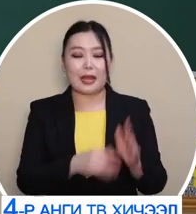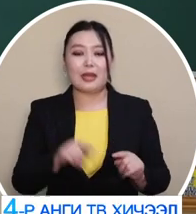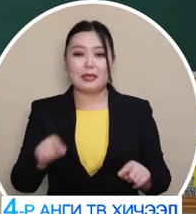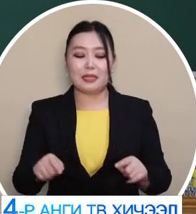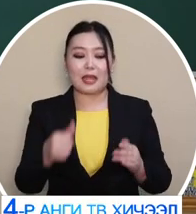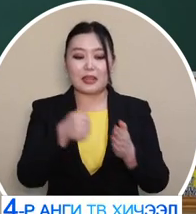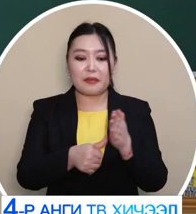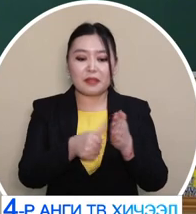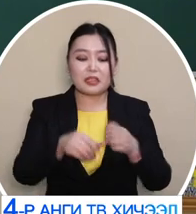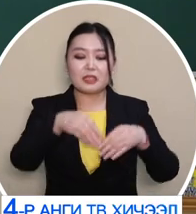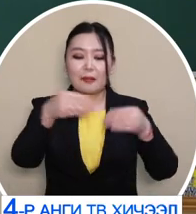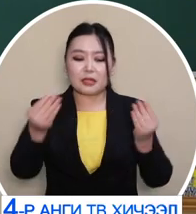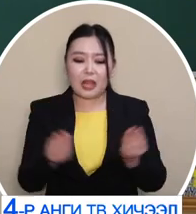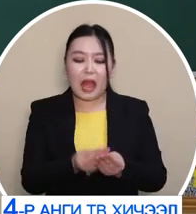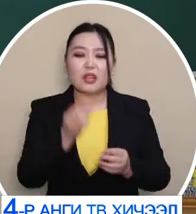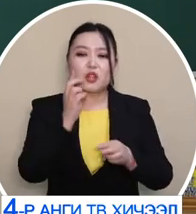дэвтэрэн тавхтай тоон бодааг